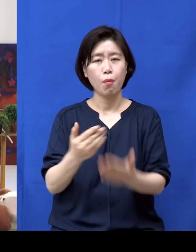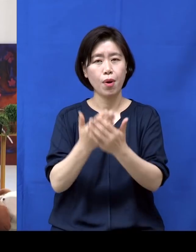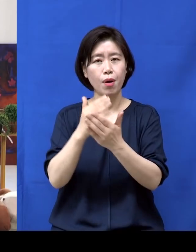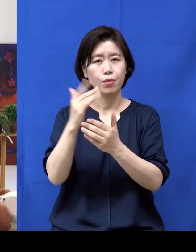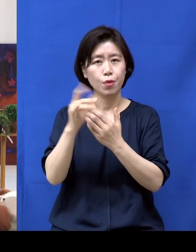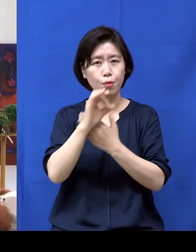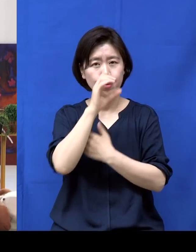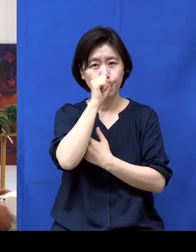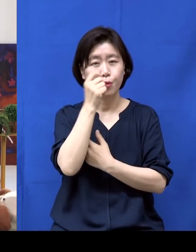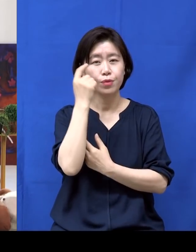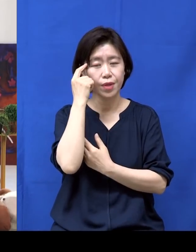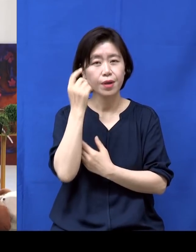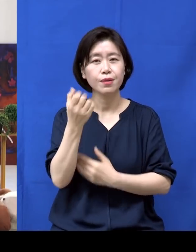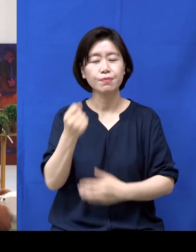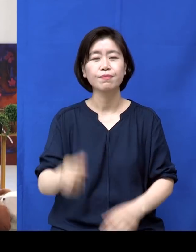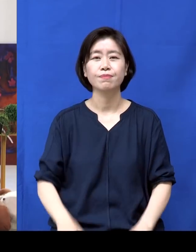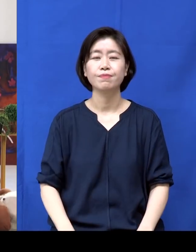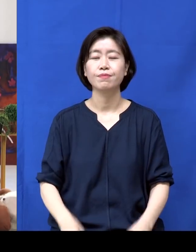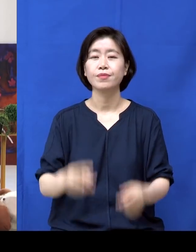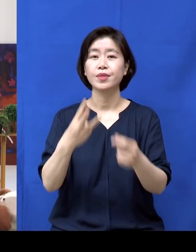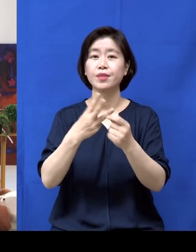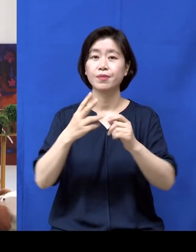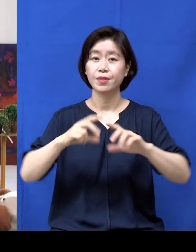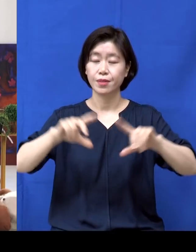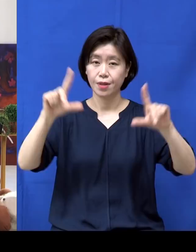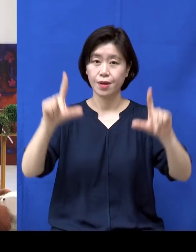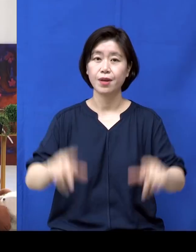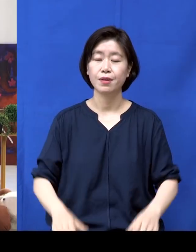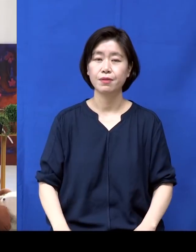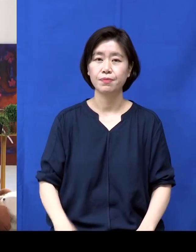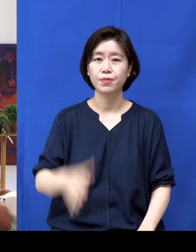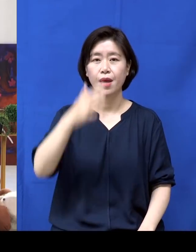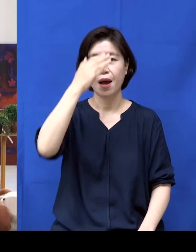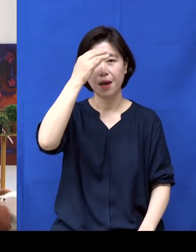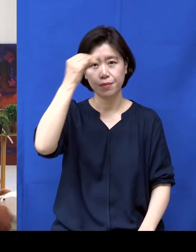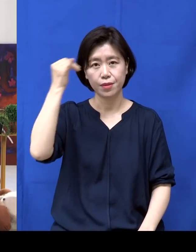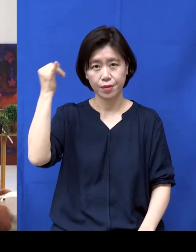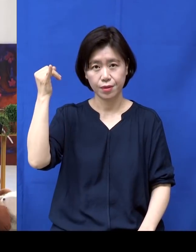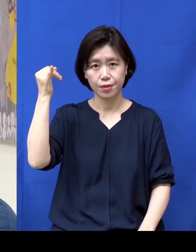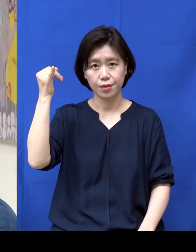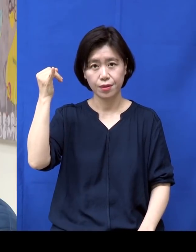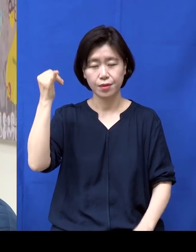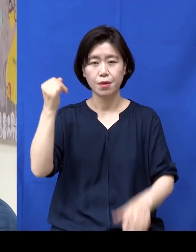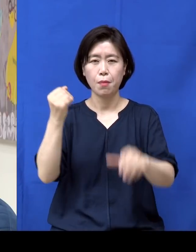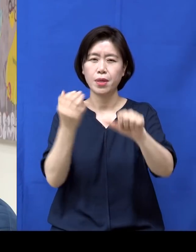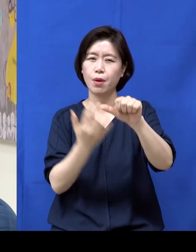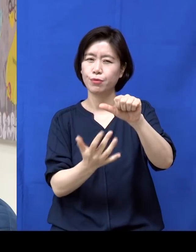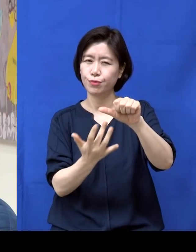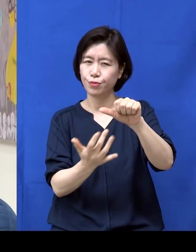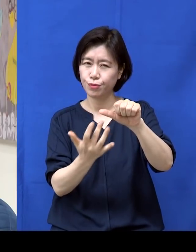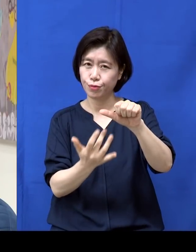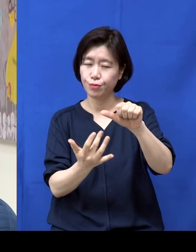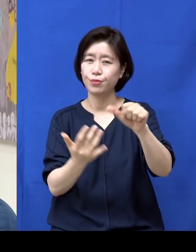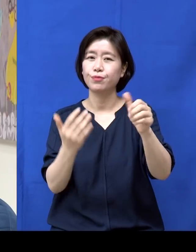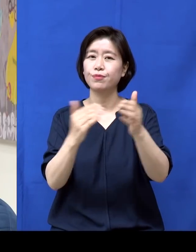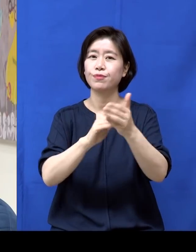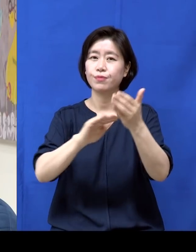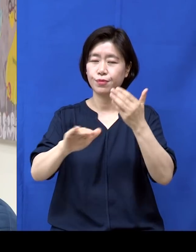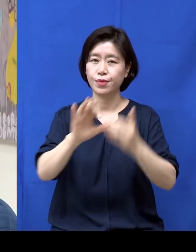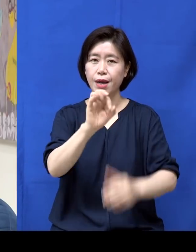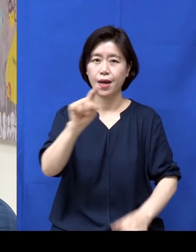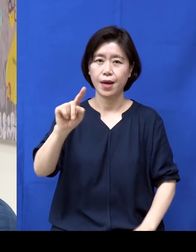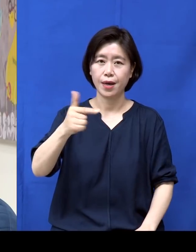했어요. 네. 그리고 세 번째 되던 날 그렇게 할머니 마지막 화장을 하고 어머니 화장을 하고